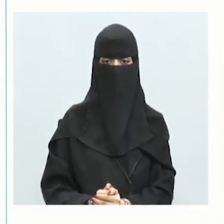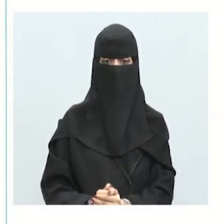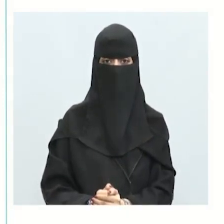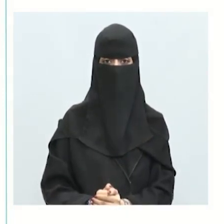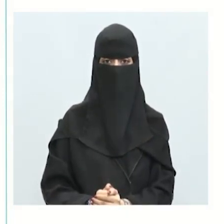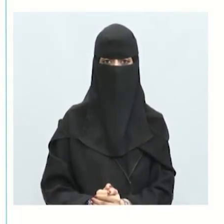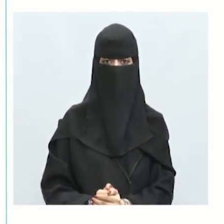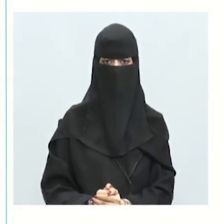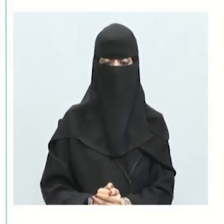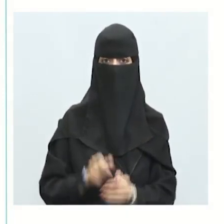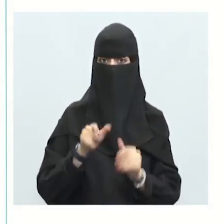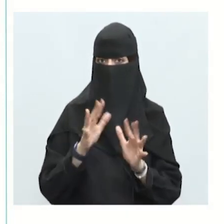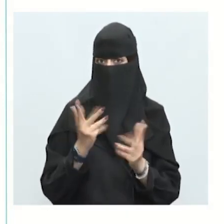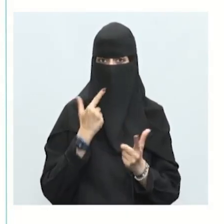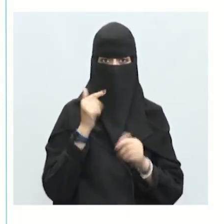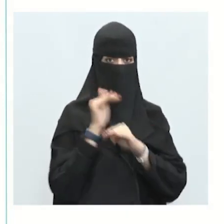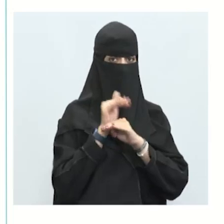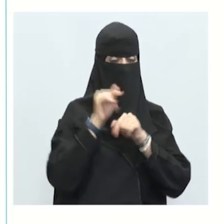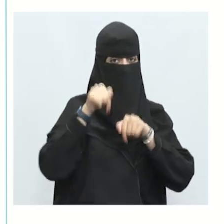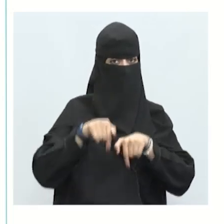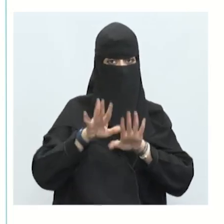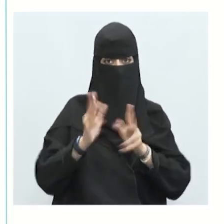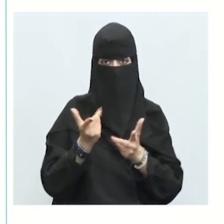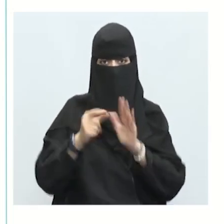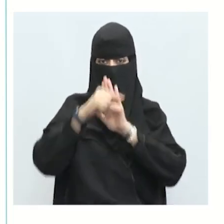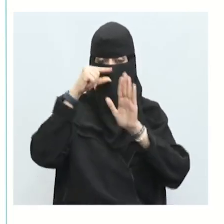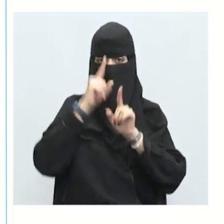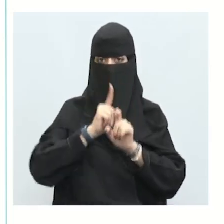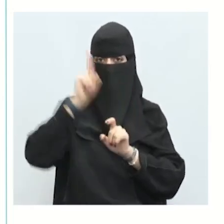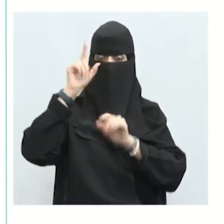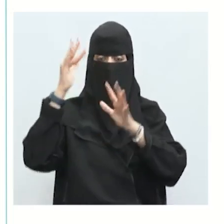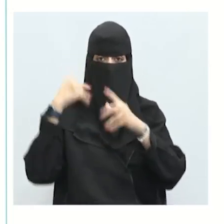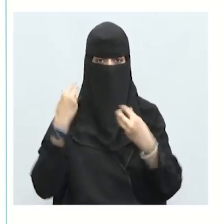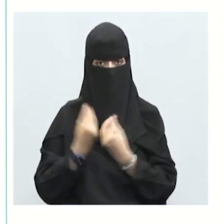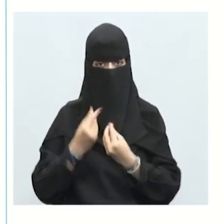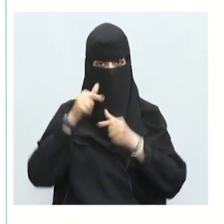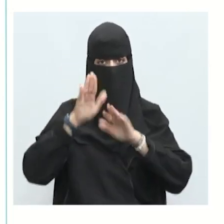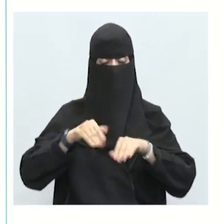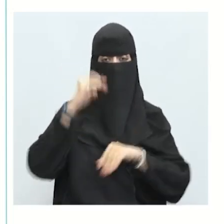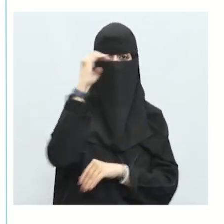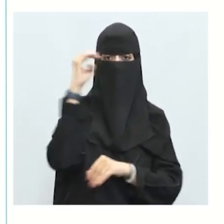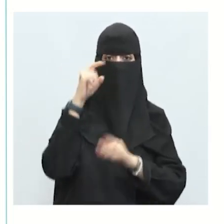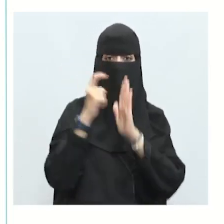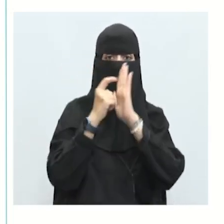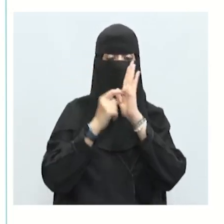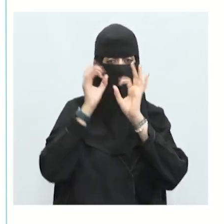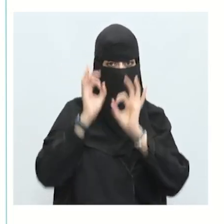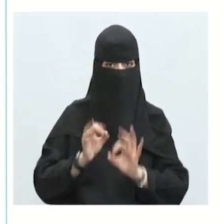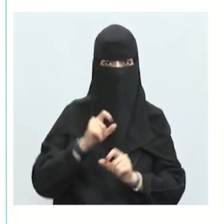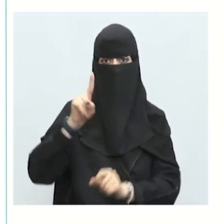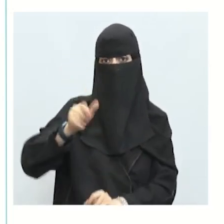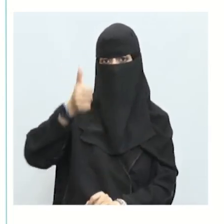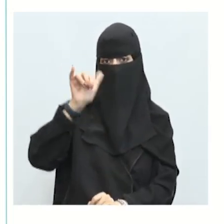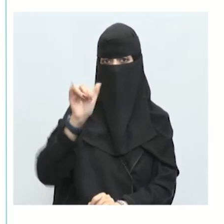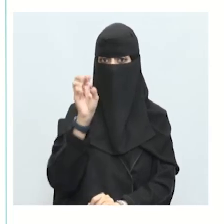السياره ماذا سنتعلم في هذا الدرس سنتعلم في هذا الدرس الجمل الشرطيه في بايثون